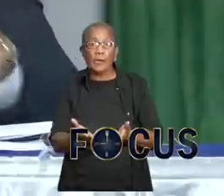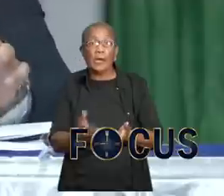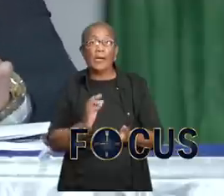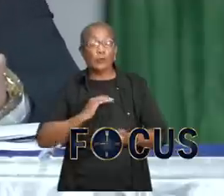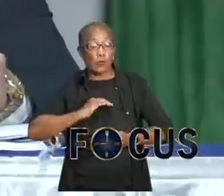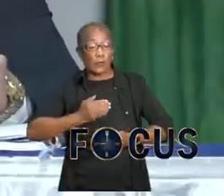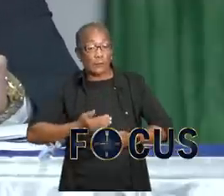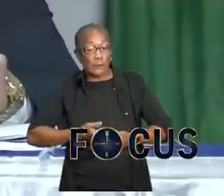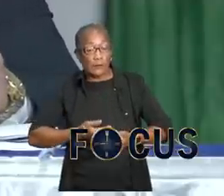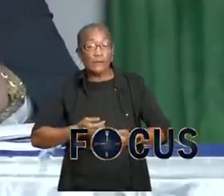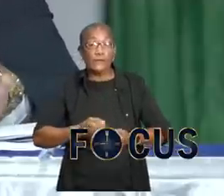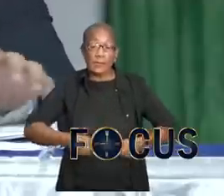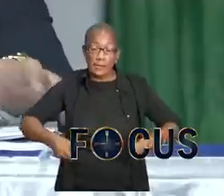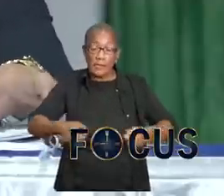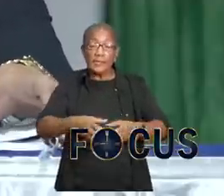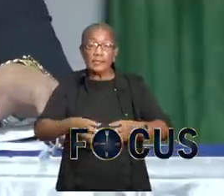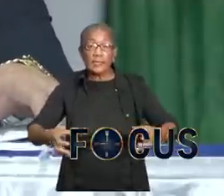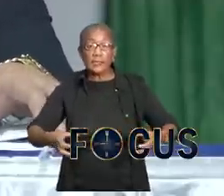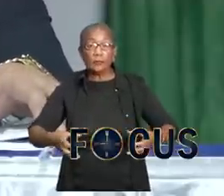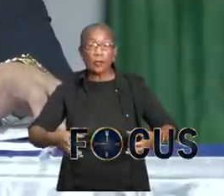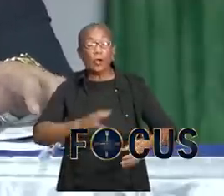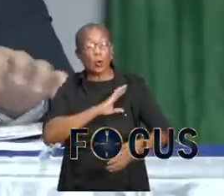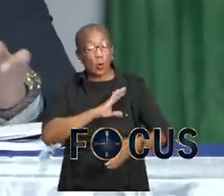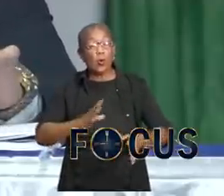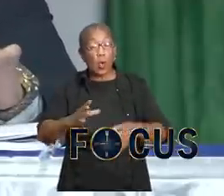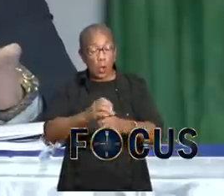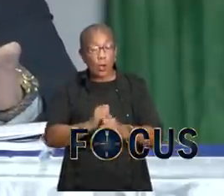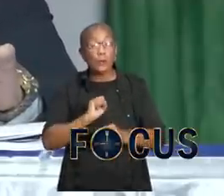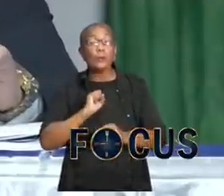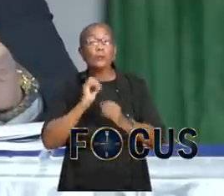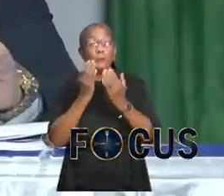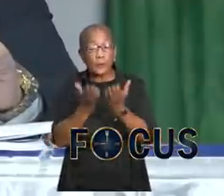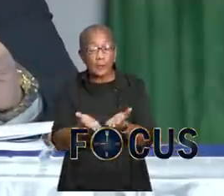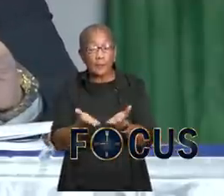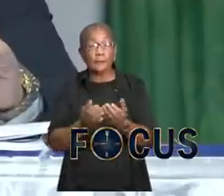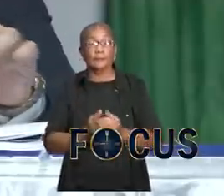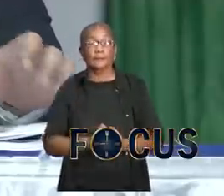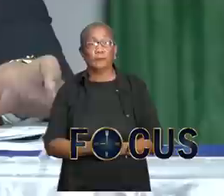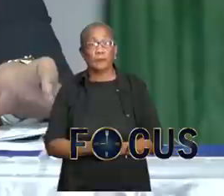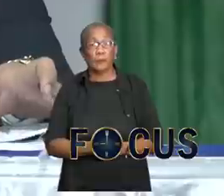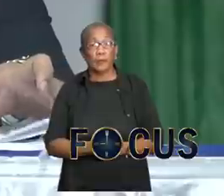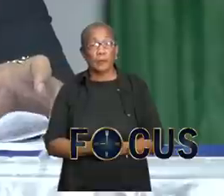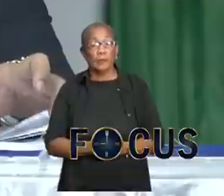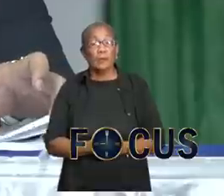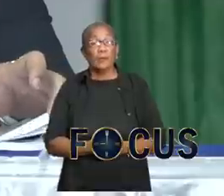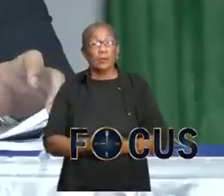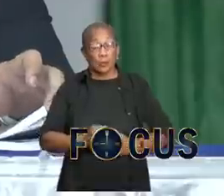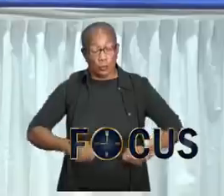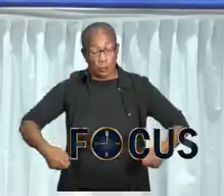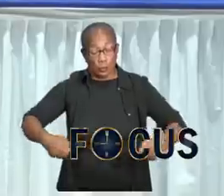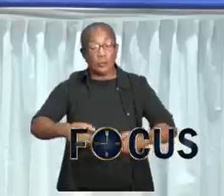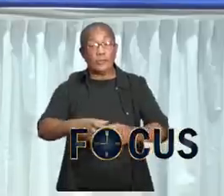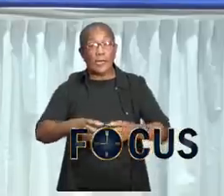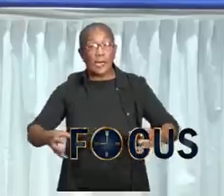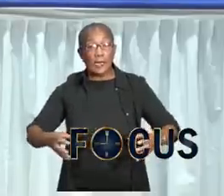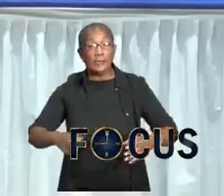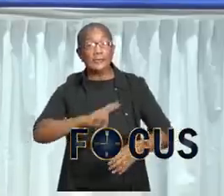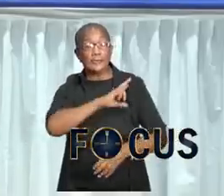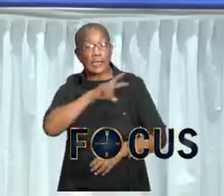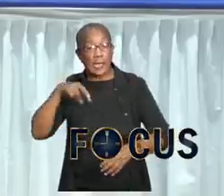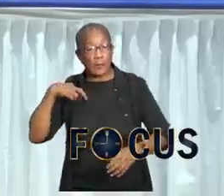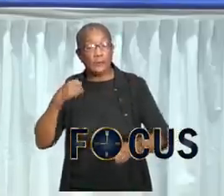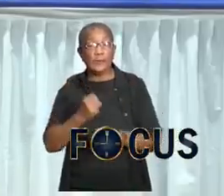privésector, dat zij momenteel ook hulp behoeven. Waarbij zowel sociale zaken gezamenlijk met onze